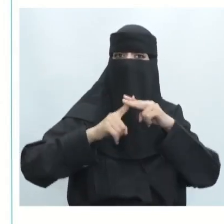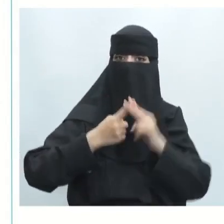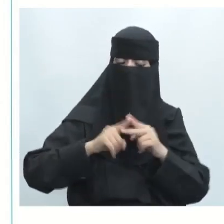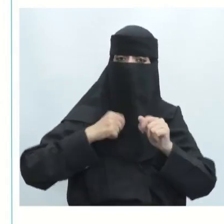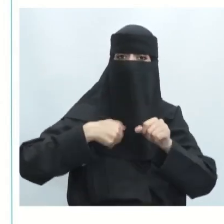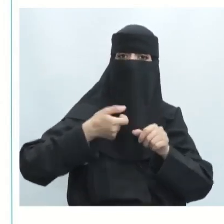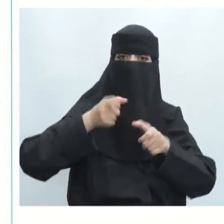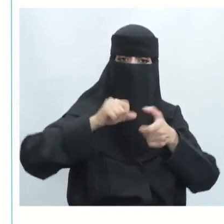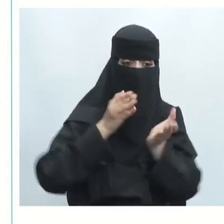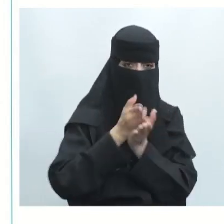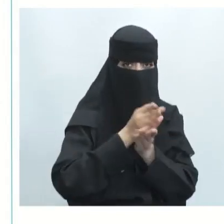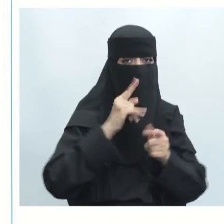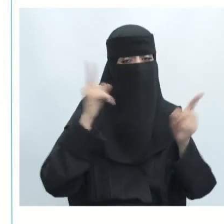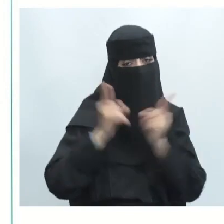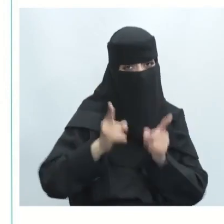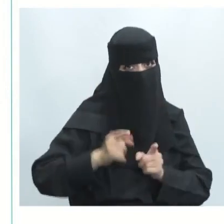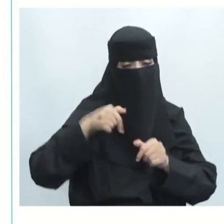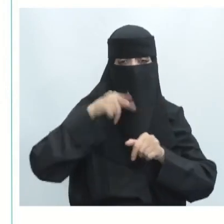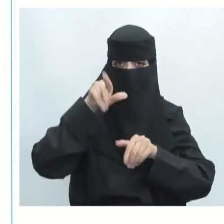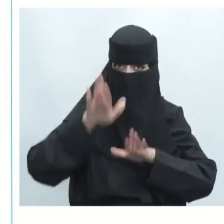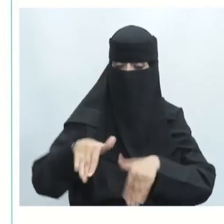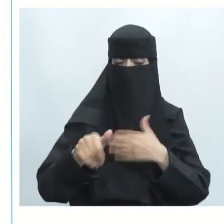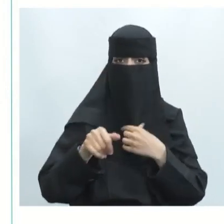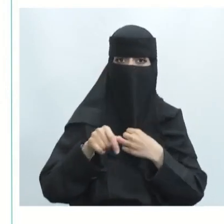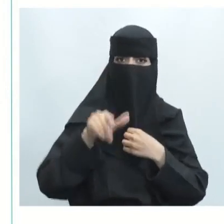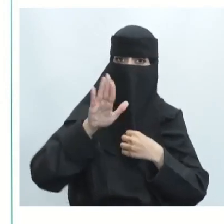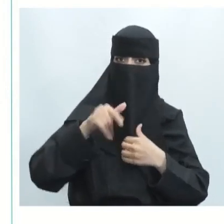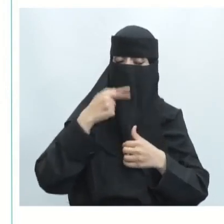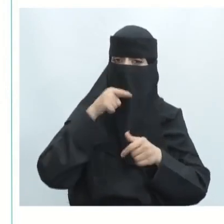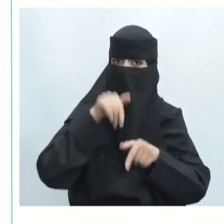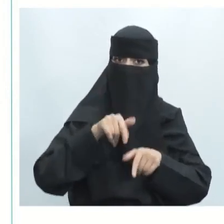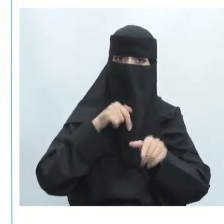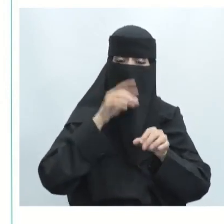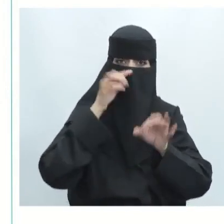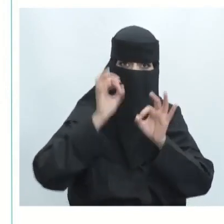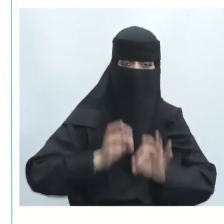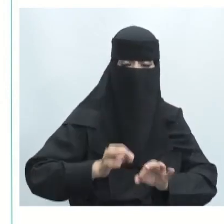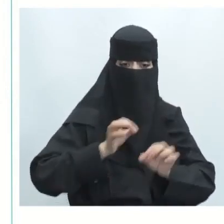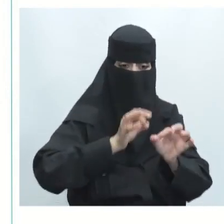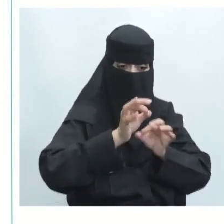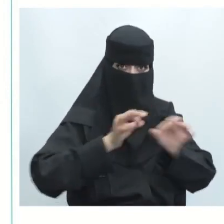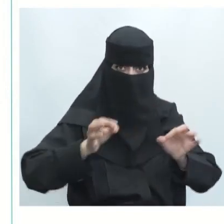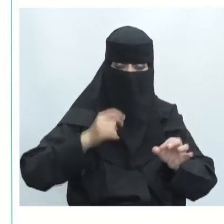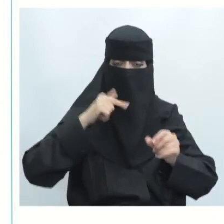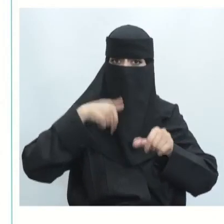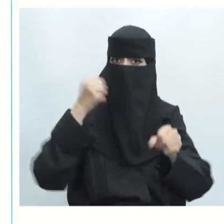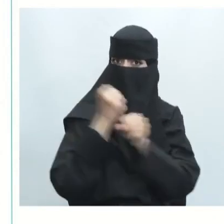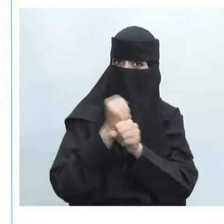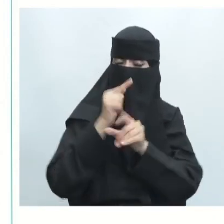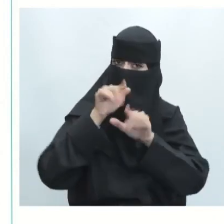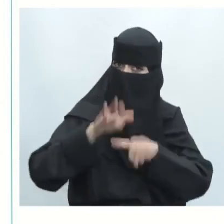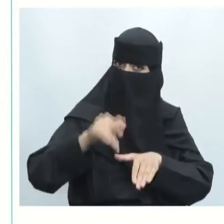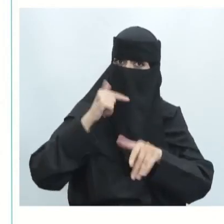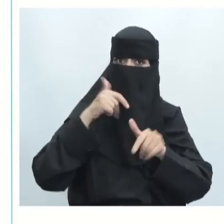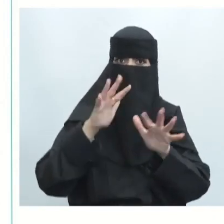المحدده لذلك ذكرنا ايضا خطه العمل واهميتها وقيمتها ذكرنا